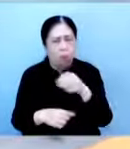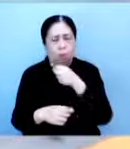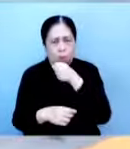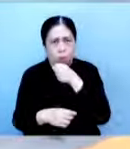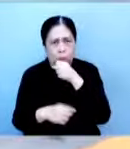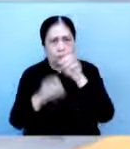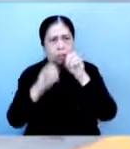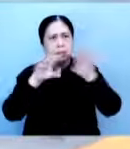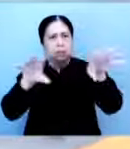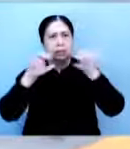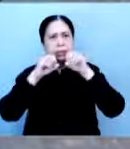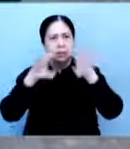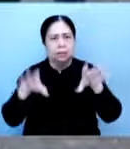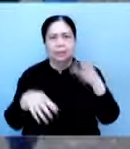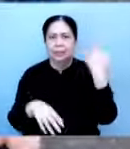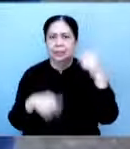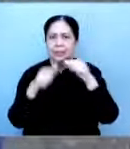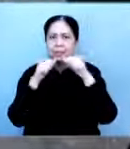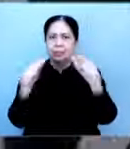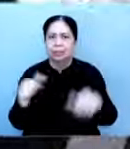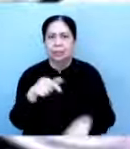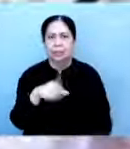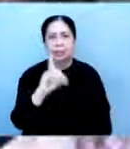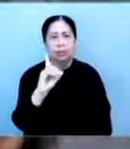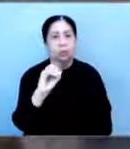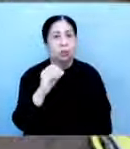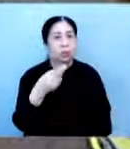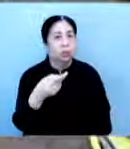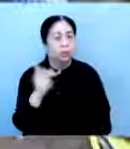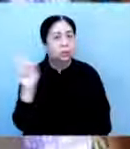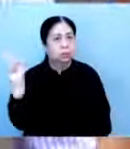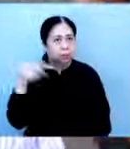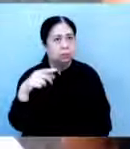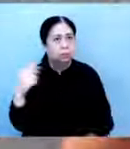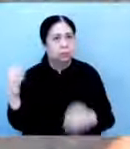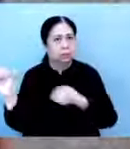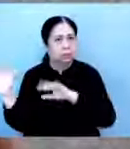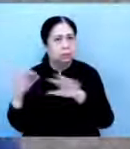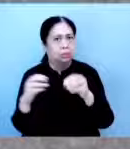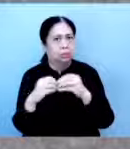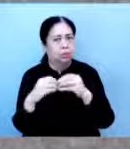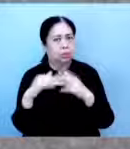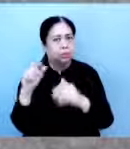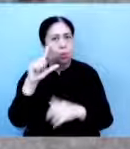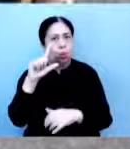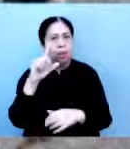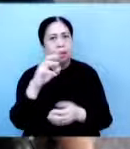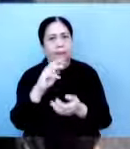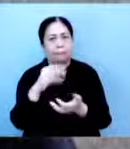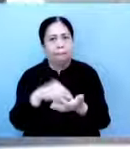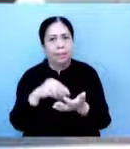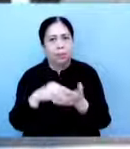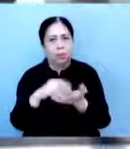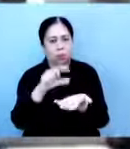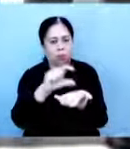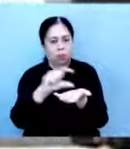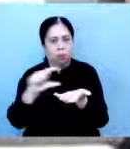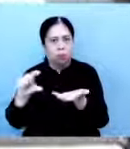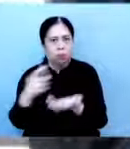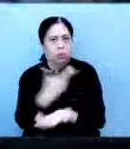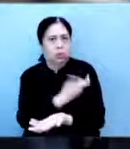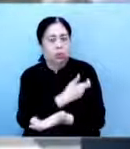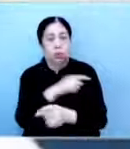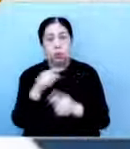naunang inanunsyo ng Department Of Health na darating sa bansa ang mahigit is milyong bakuna kontra pertes sa